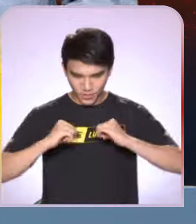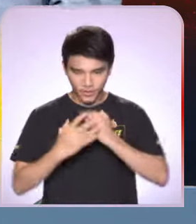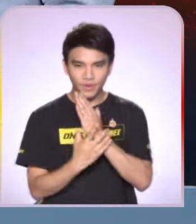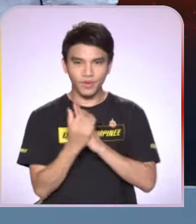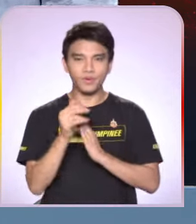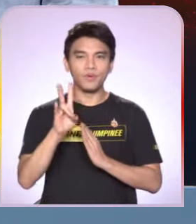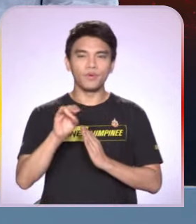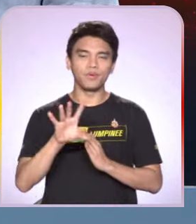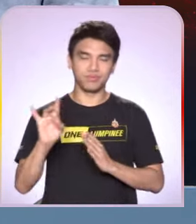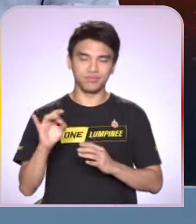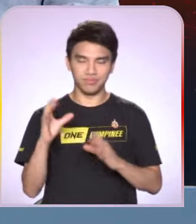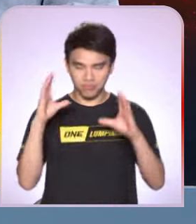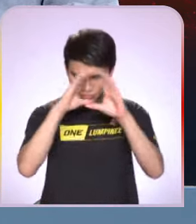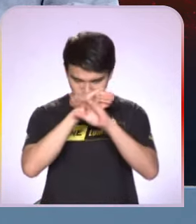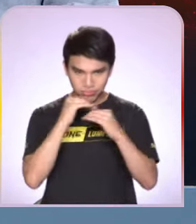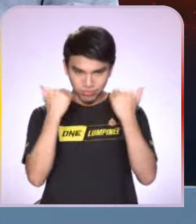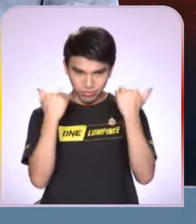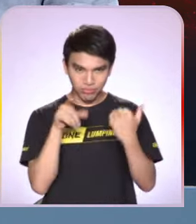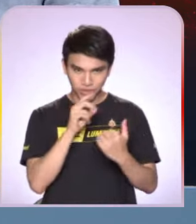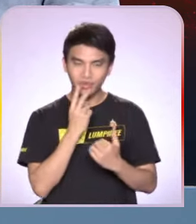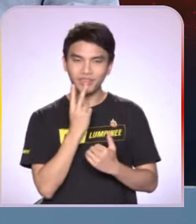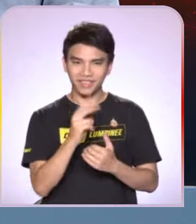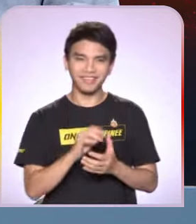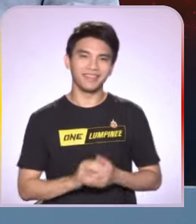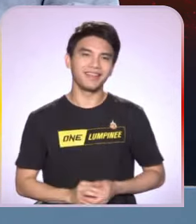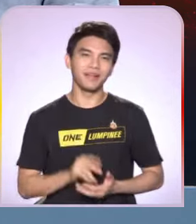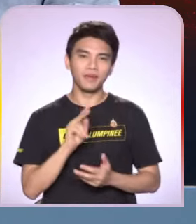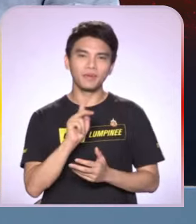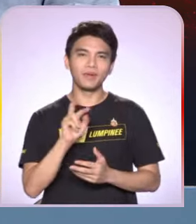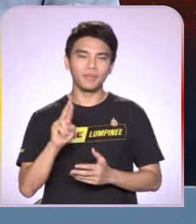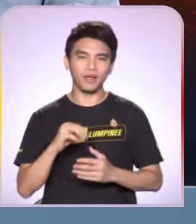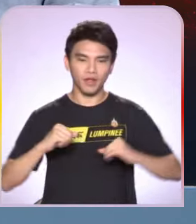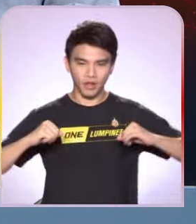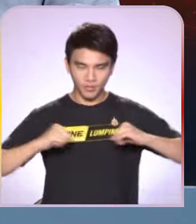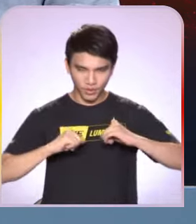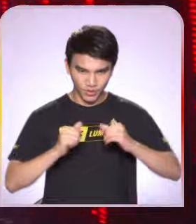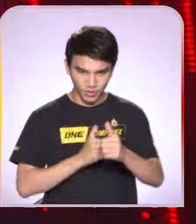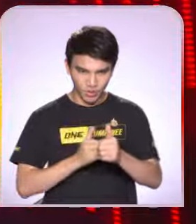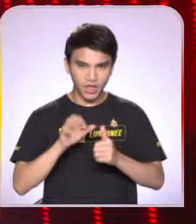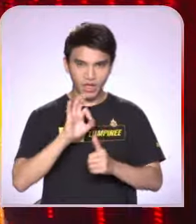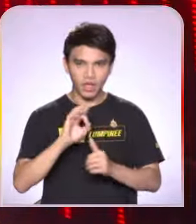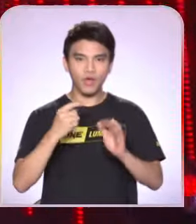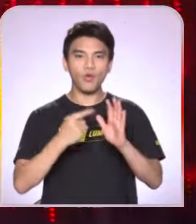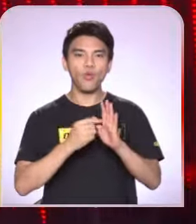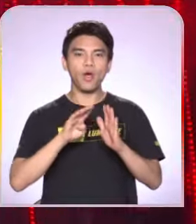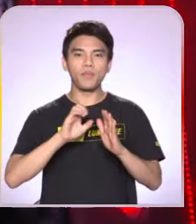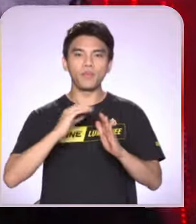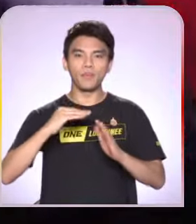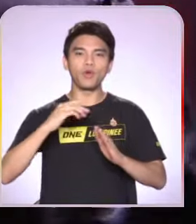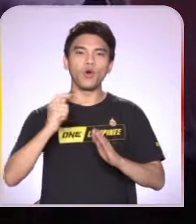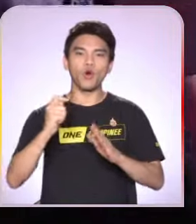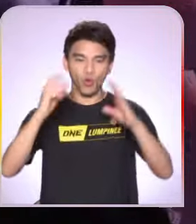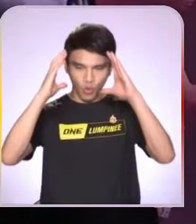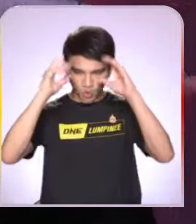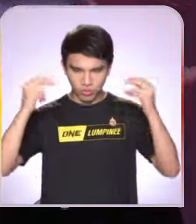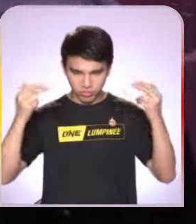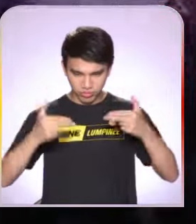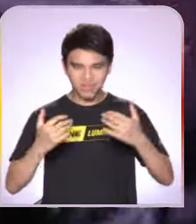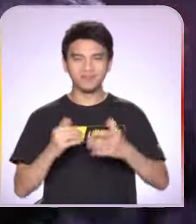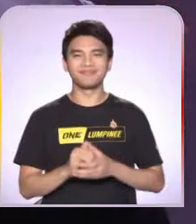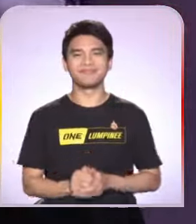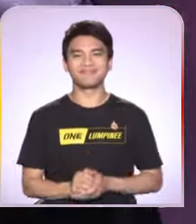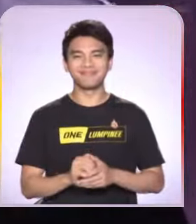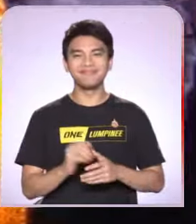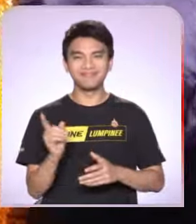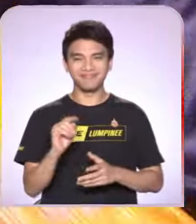ที่78ค่ำนี้ไม่ควรพลาดครับปกรณ์ PK แสนชัยมวยไทยยิมจะเจอกับฟาบิโอเลอิสจากโปรตุเกส เขากลับมาแล้วครับขวัญ